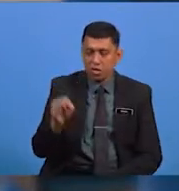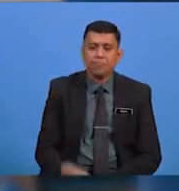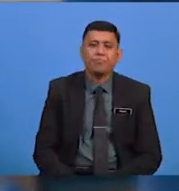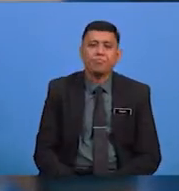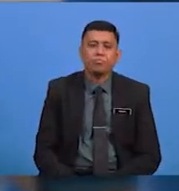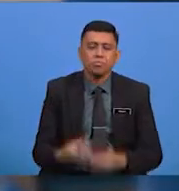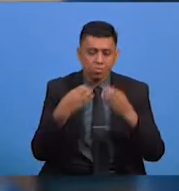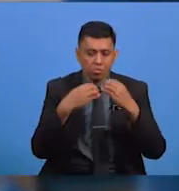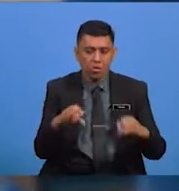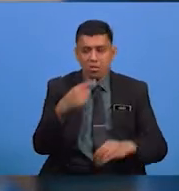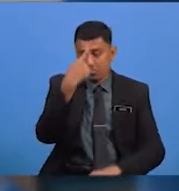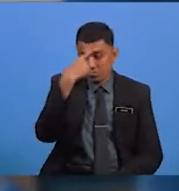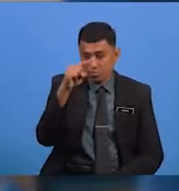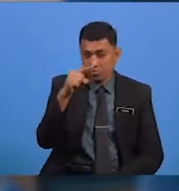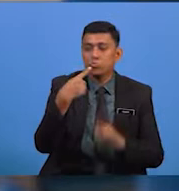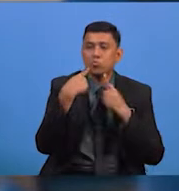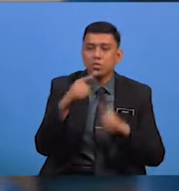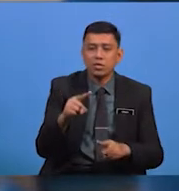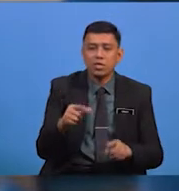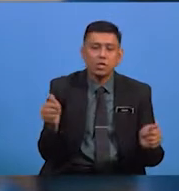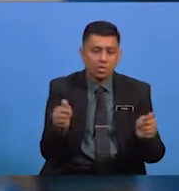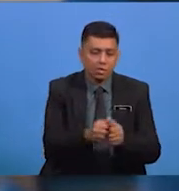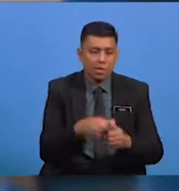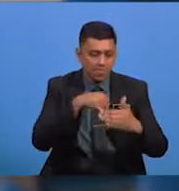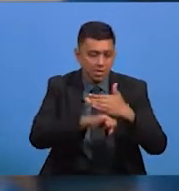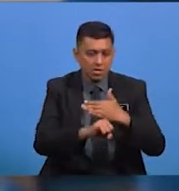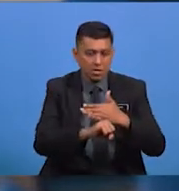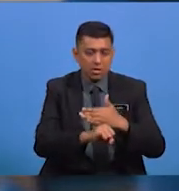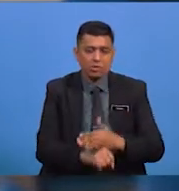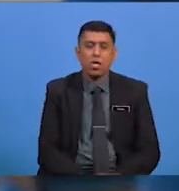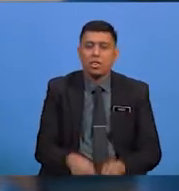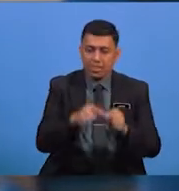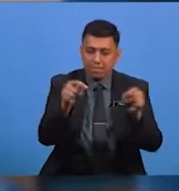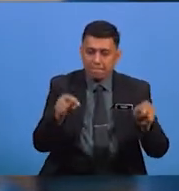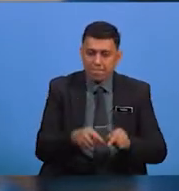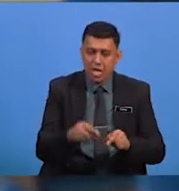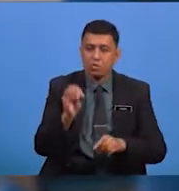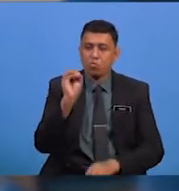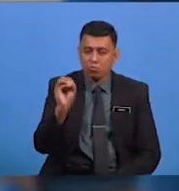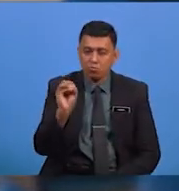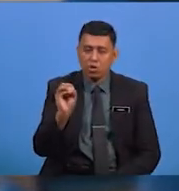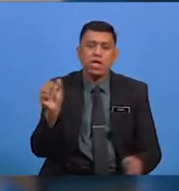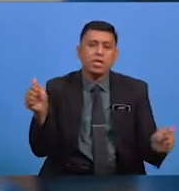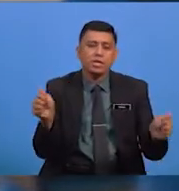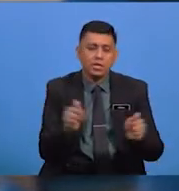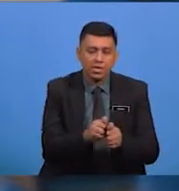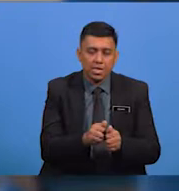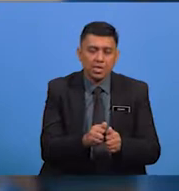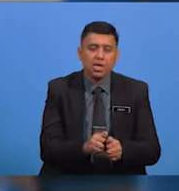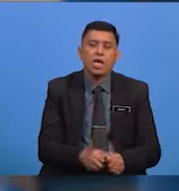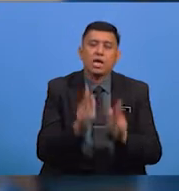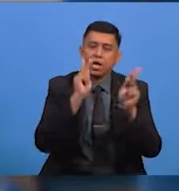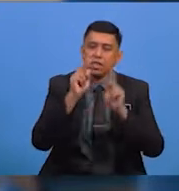dan cuba untuk menjawab dengan mengisi tempat kosong dengan kata